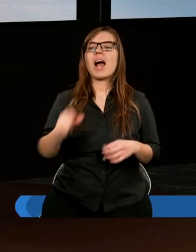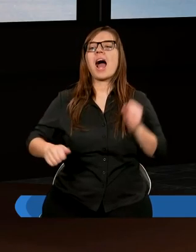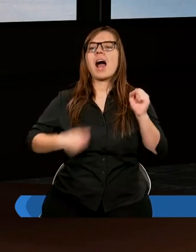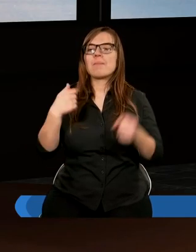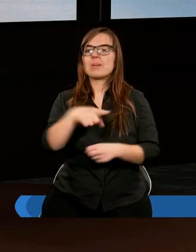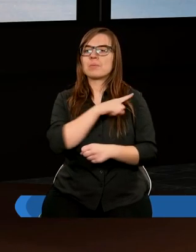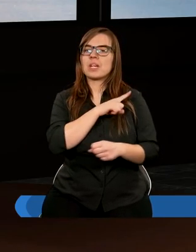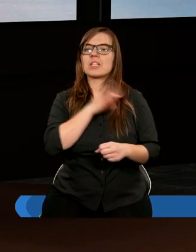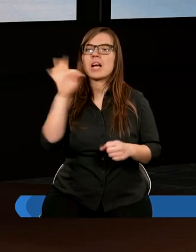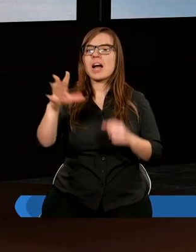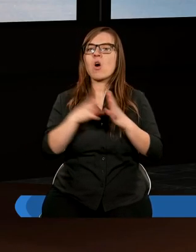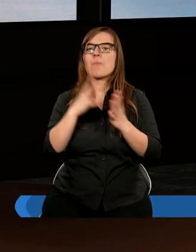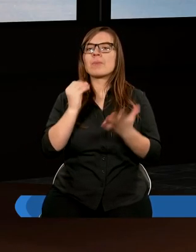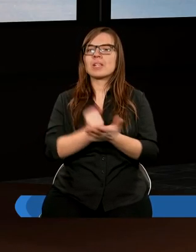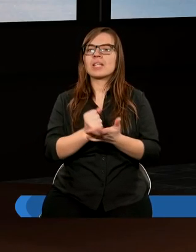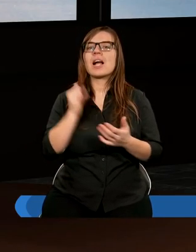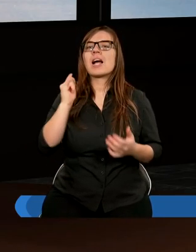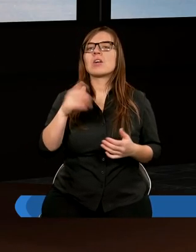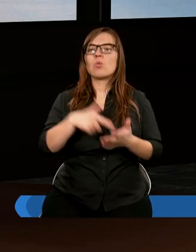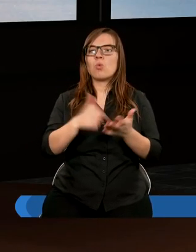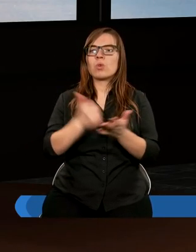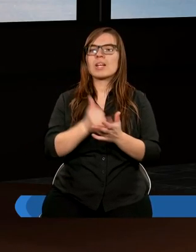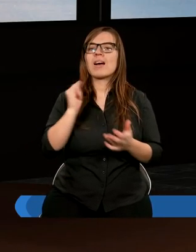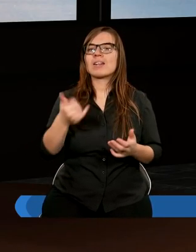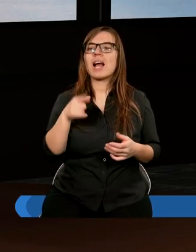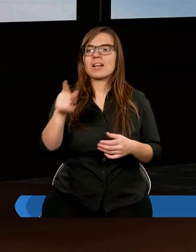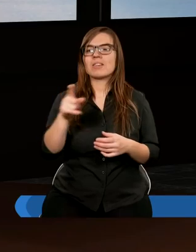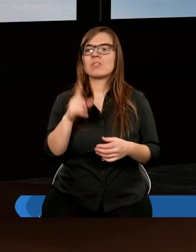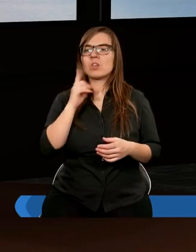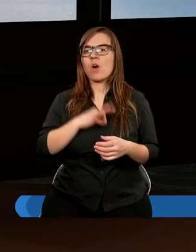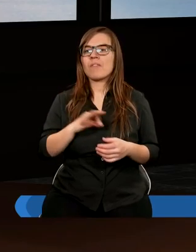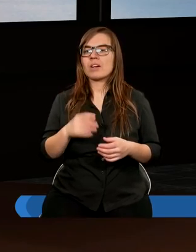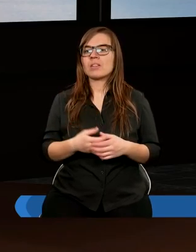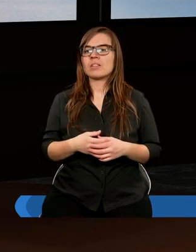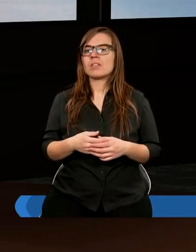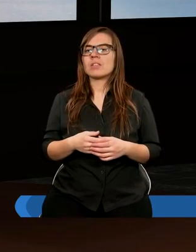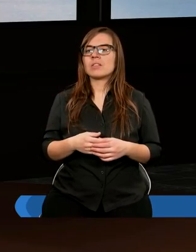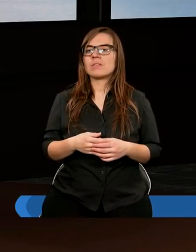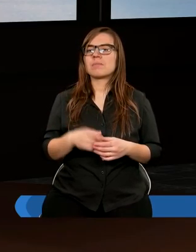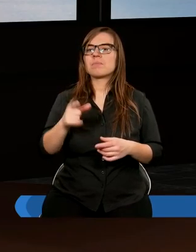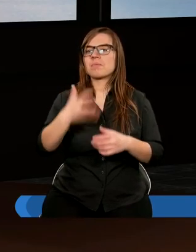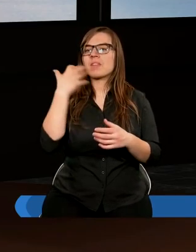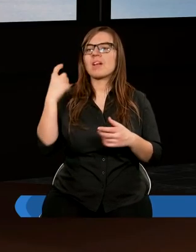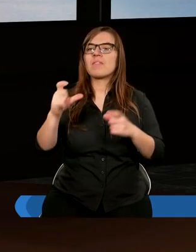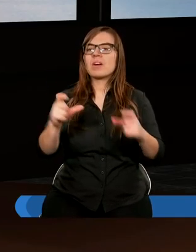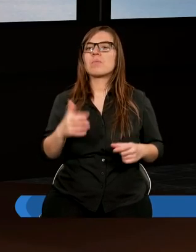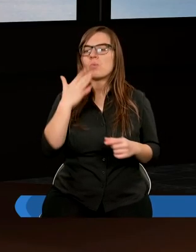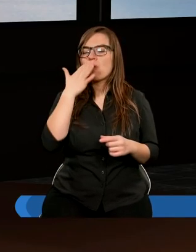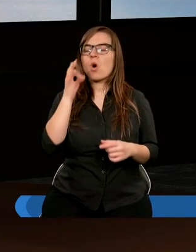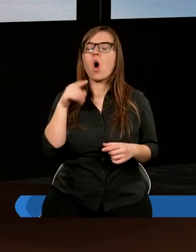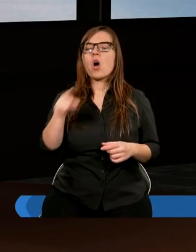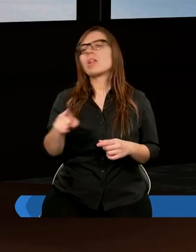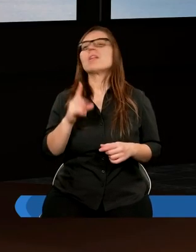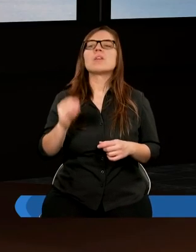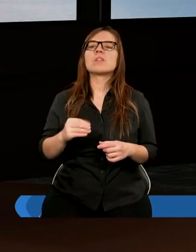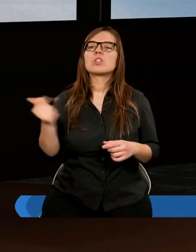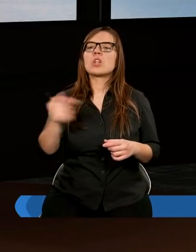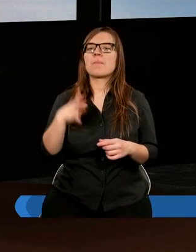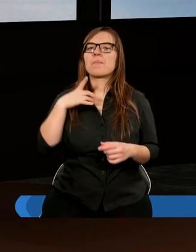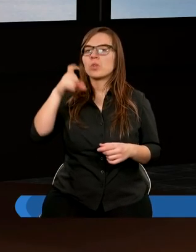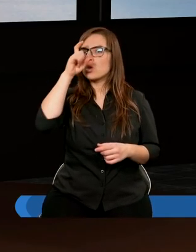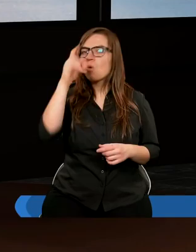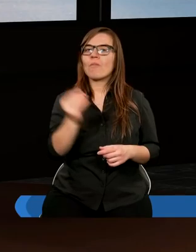aby przestrzegać Jego przykazań i ustaw, jakie ci nadał. Tak jak w tych wcześniejszych wersetach mówiliśmy o tym, że trzeba być